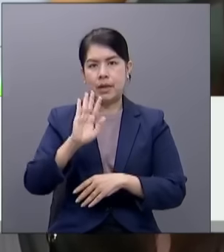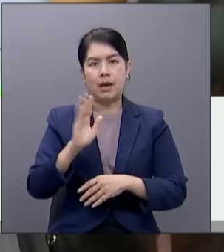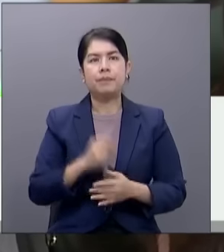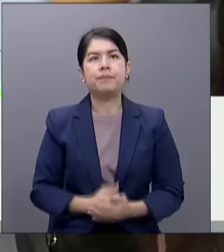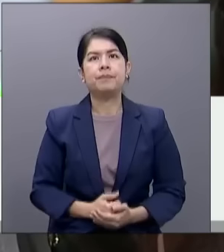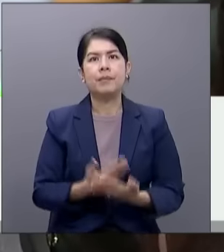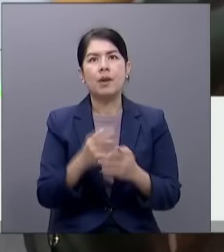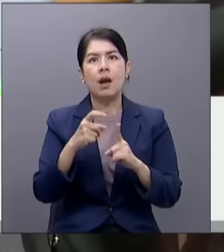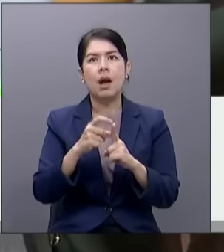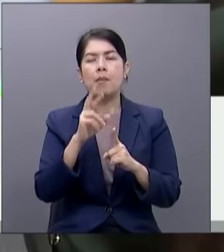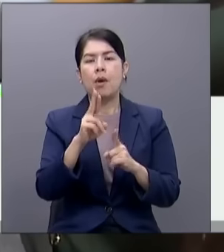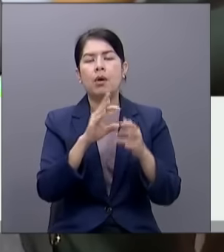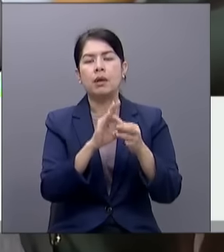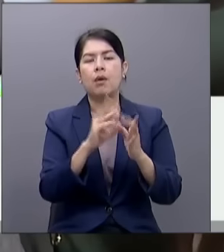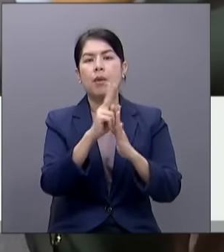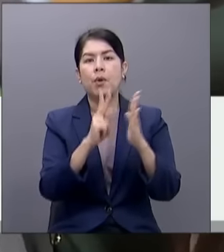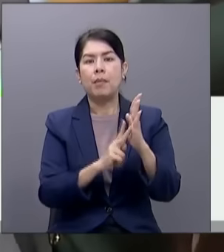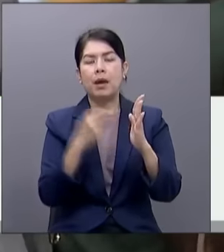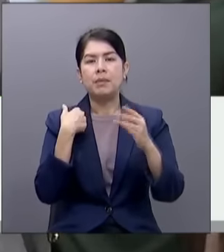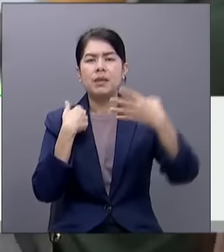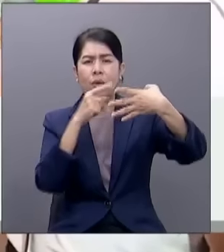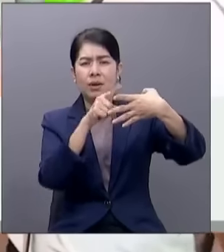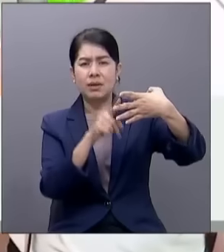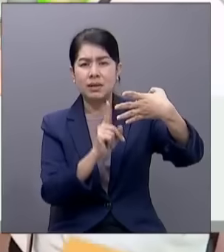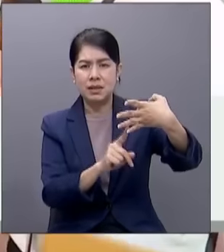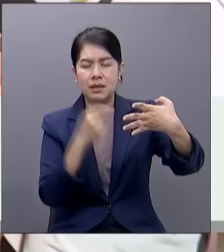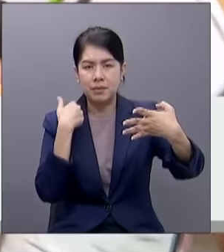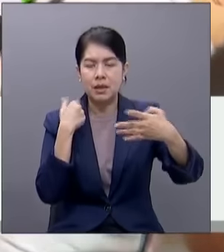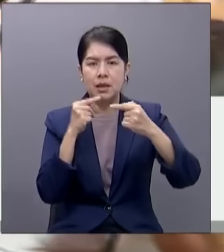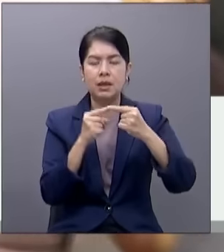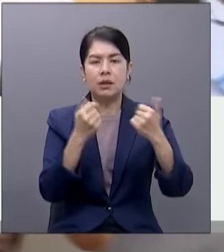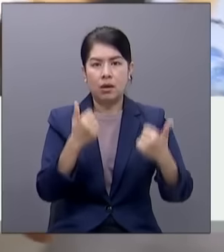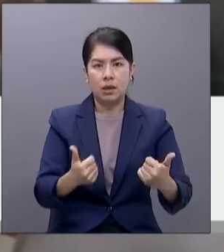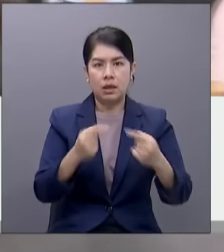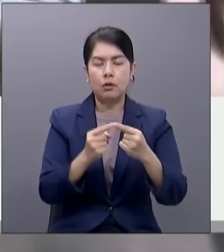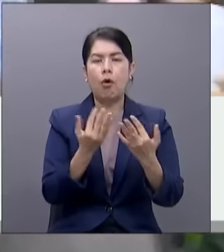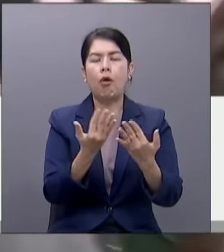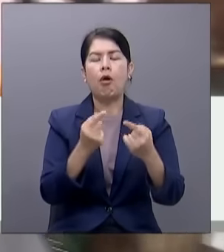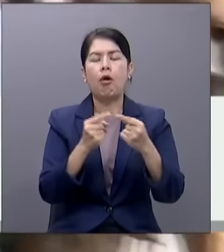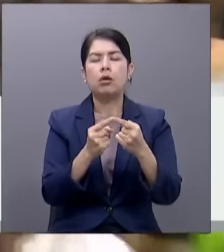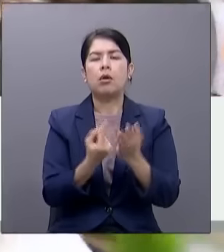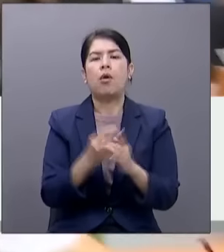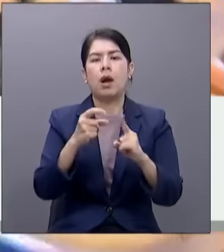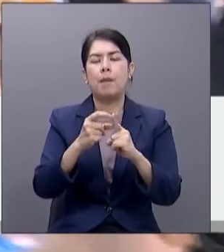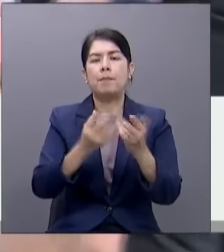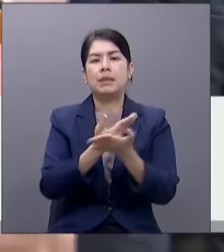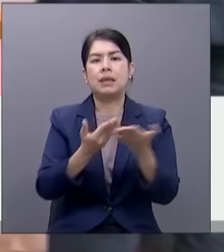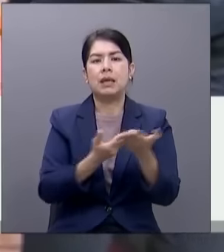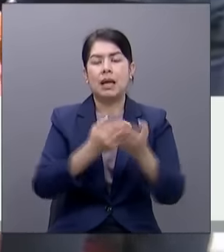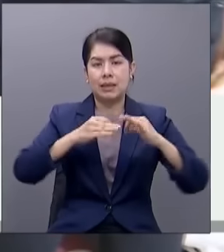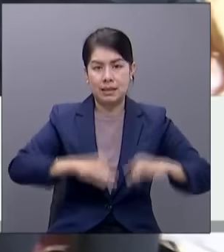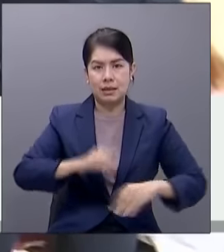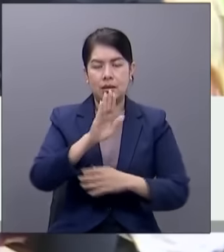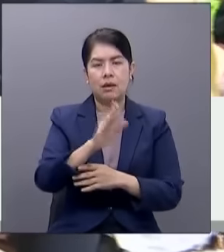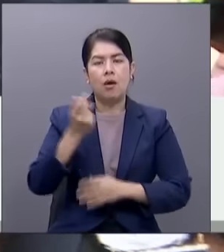คำร้องเกี่ยวกับกฎหมายลูกว่าด้วยการได้มาซึ่งสว.ก็ย้ำว่ารอคำวินิจฉัยของศาลรัฐธรรมนูญในวันที่18มิถุนายนนี้โดย